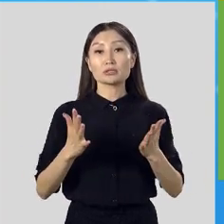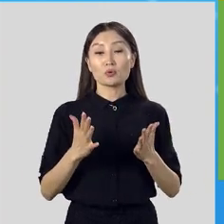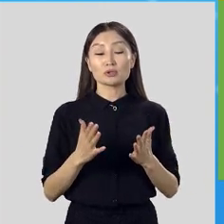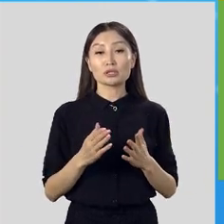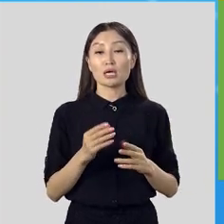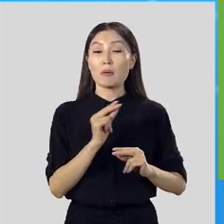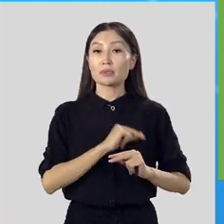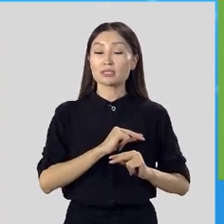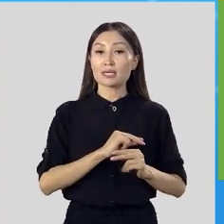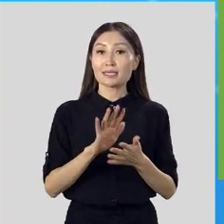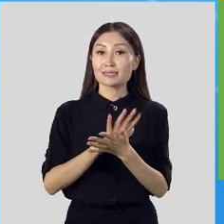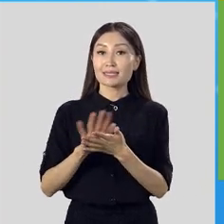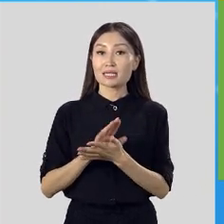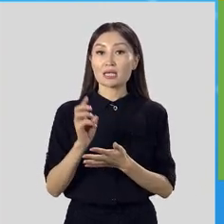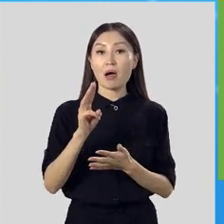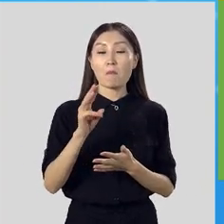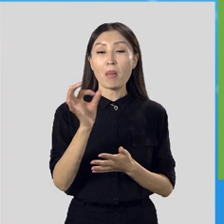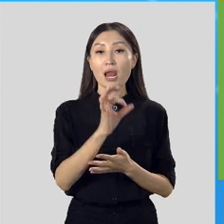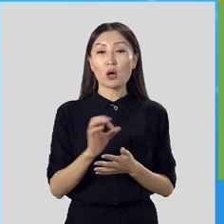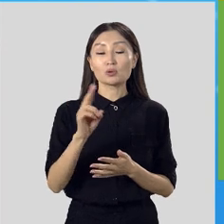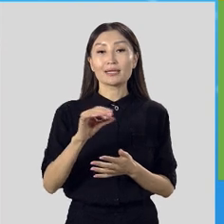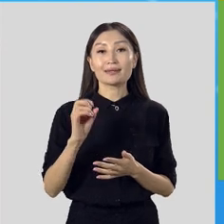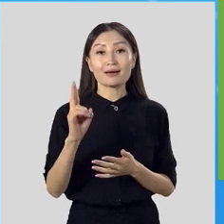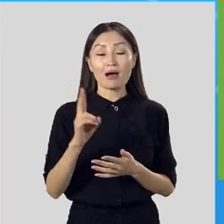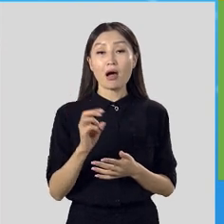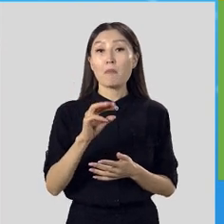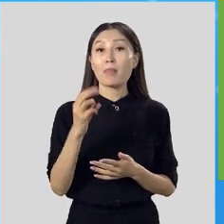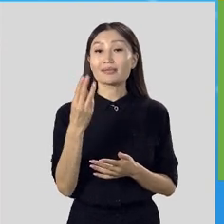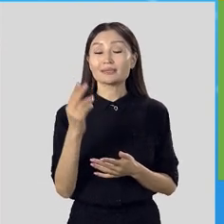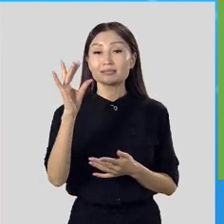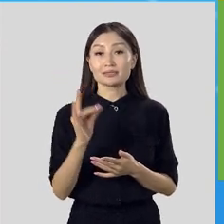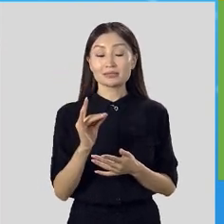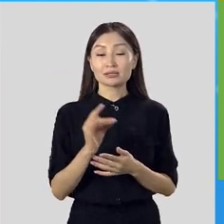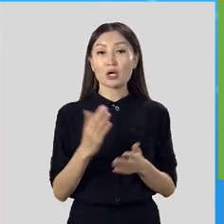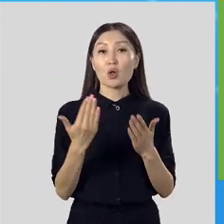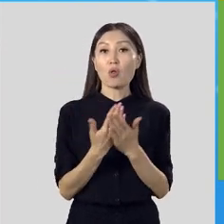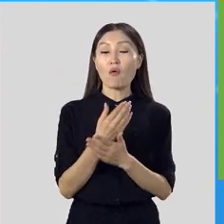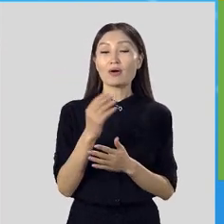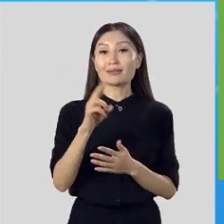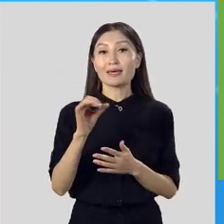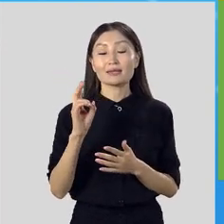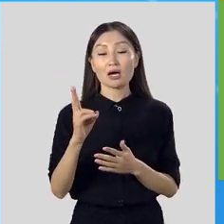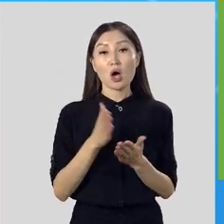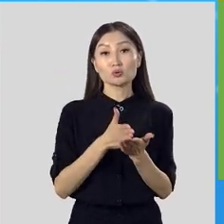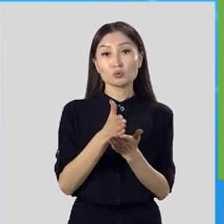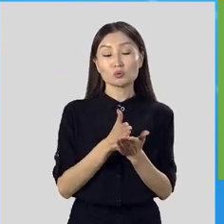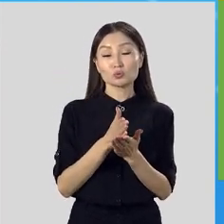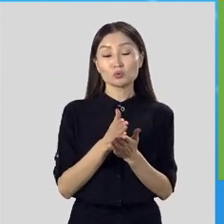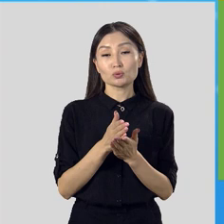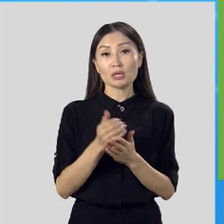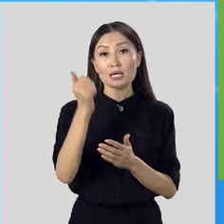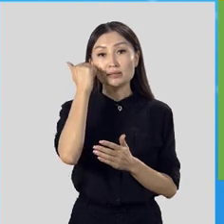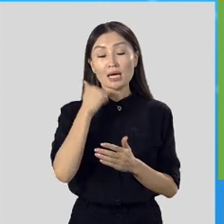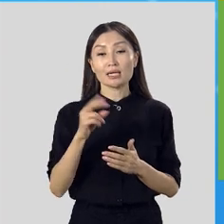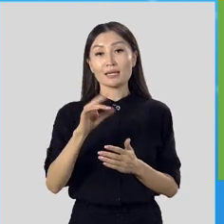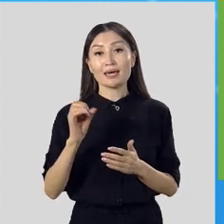в процессе синтеза молекул ДНК. Матрицей для синтеза новой ДНК служит исходная